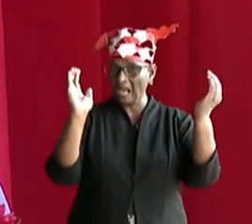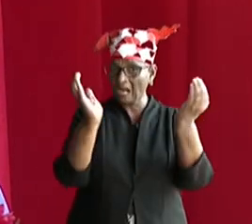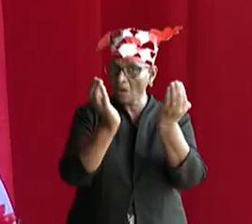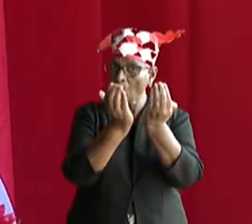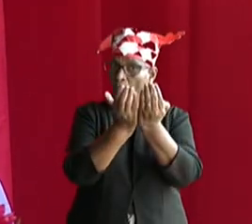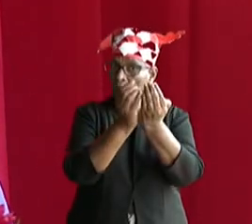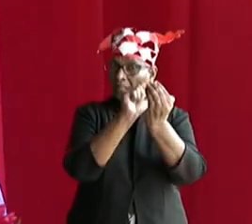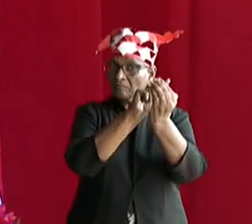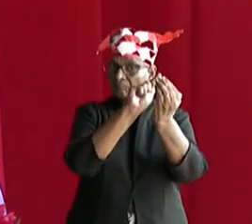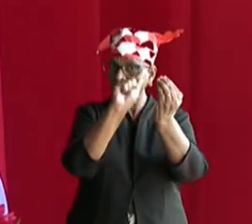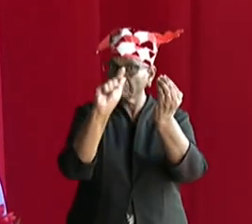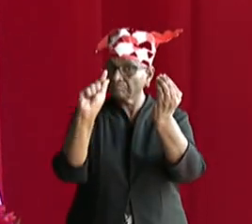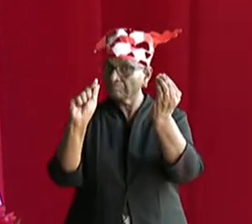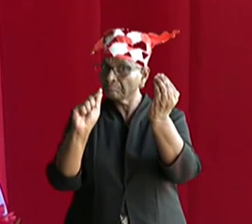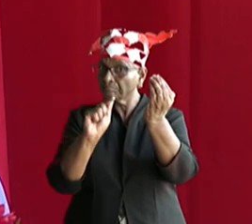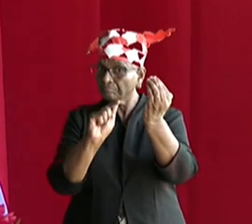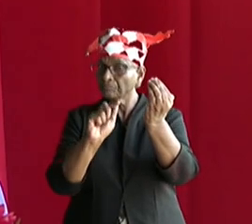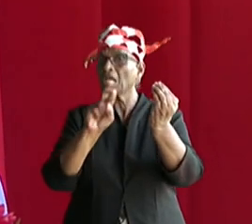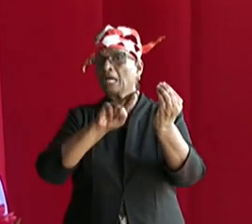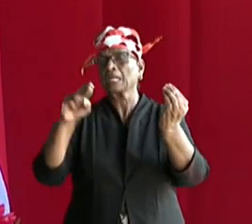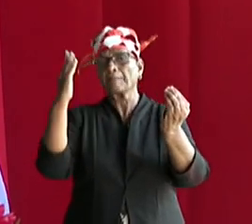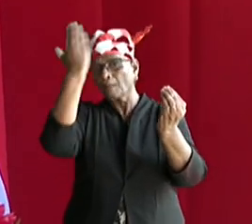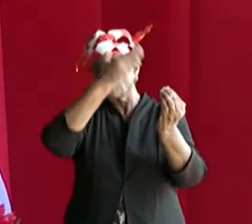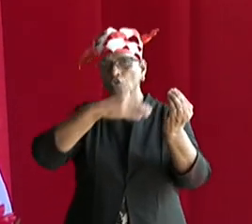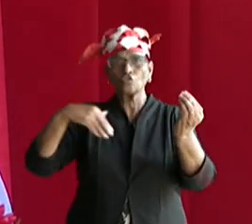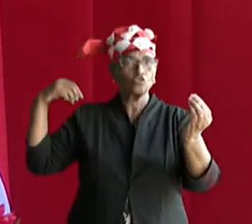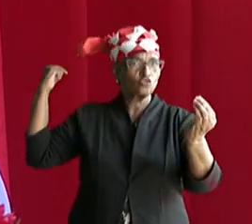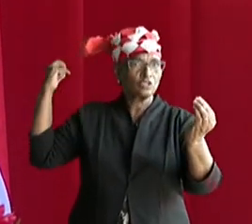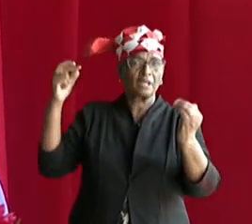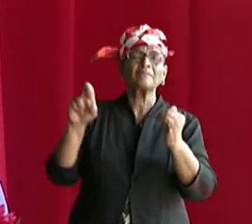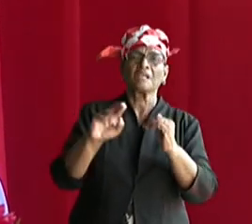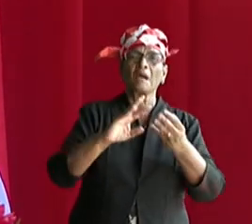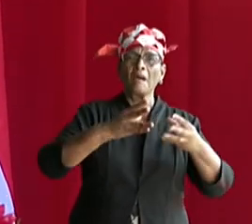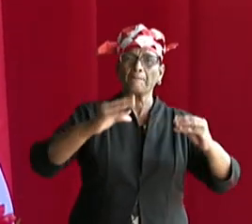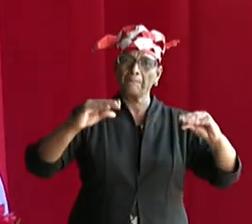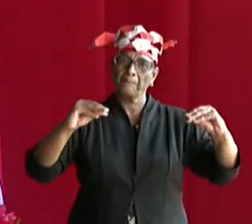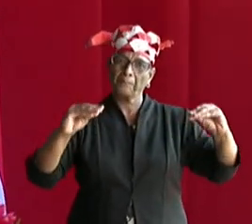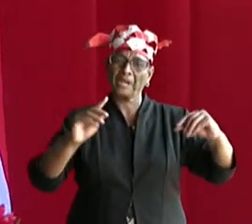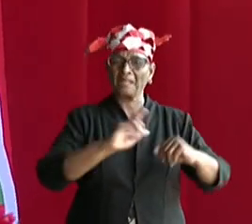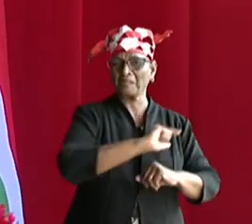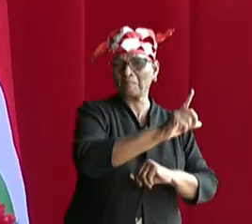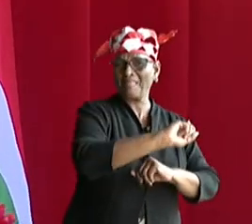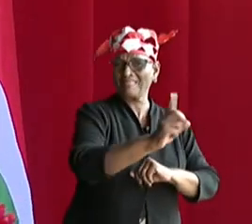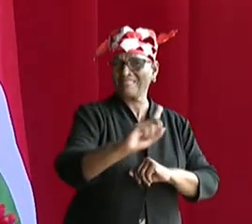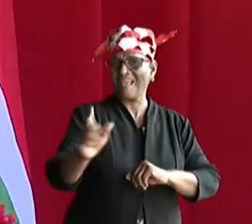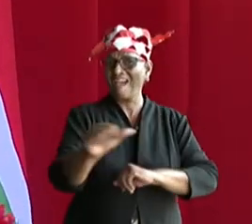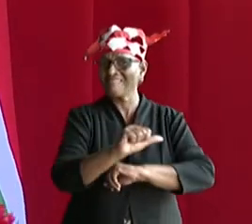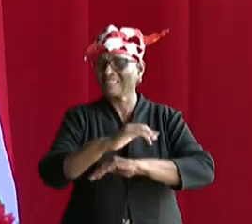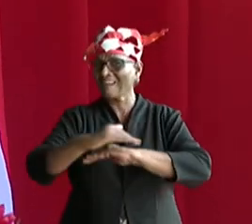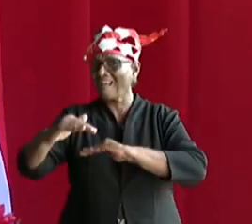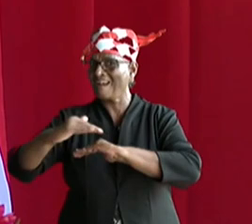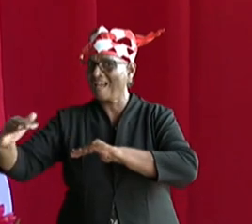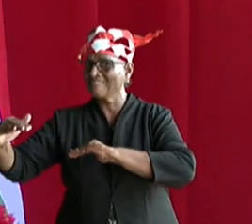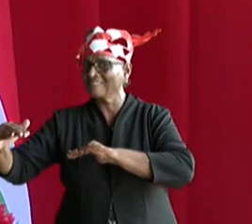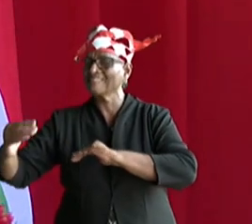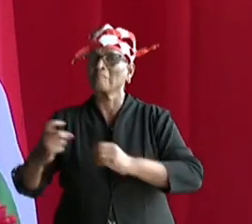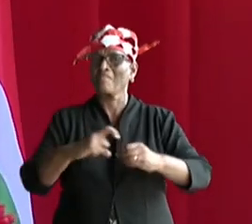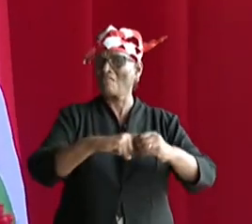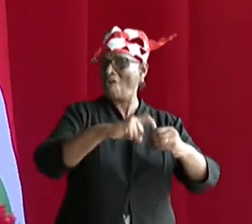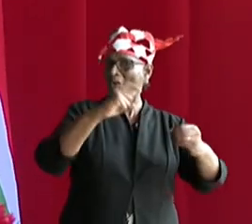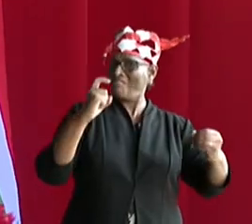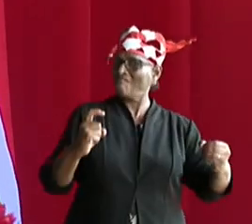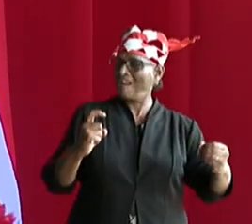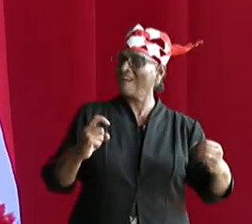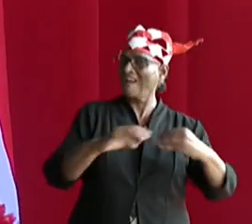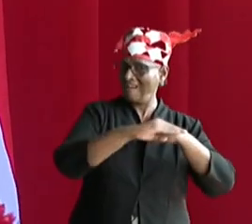werelddelen is de Republiek Suriname bilaterale relatie aangegaan met een groot aantal onafhankelijke